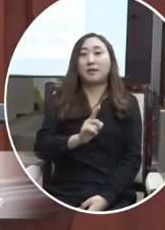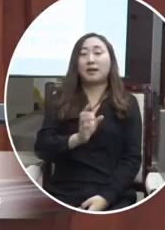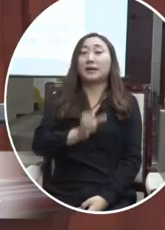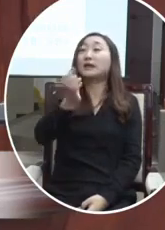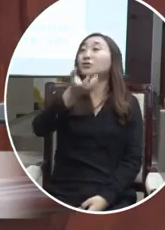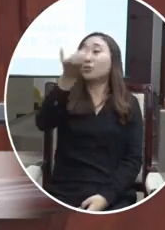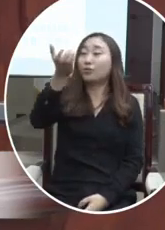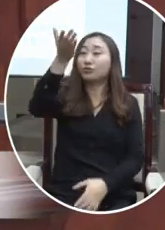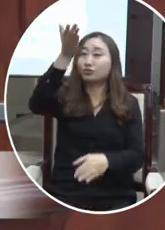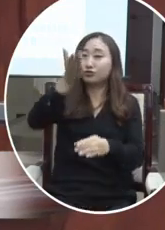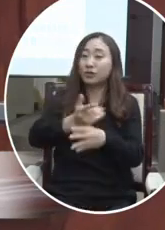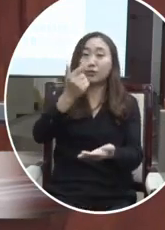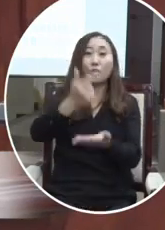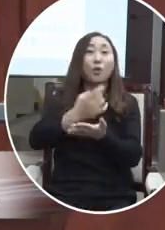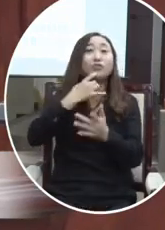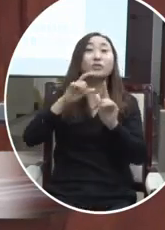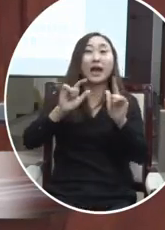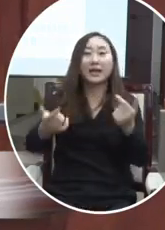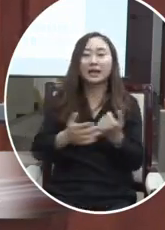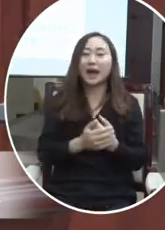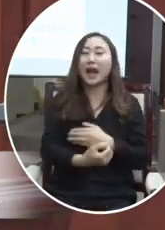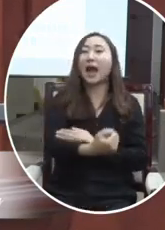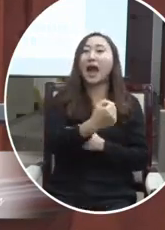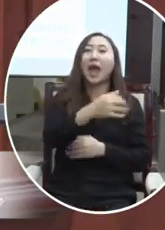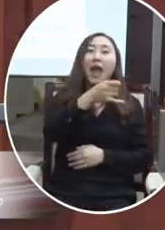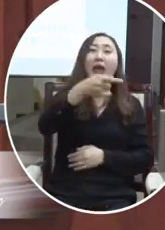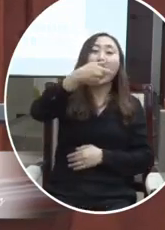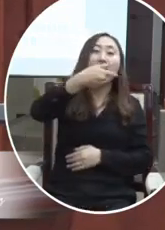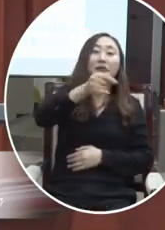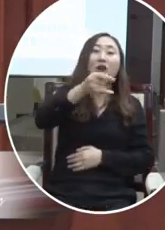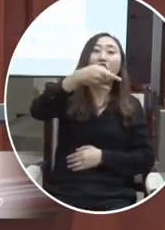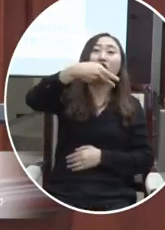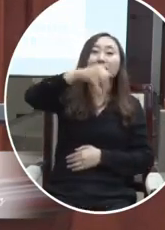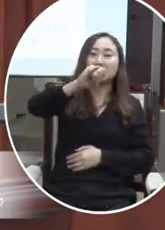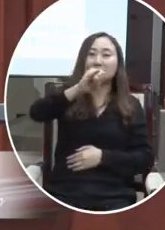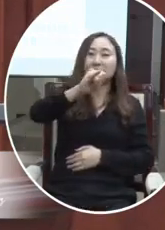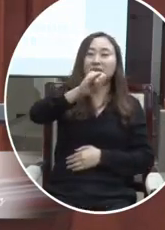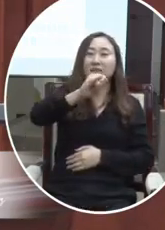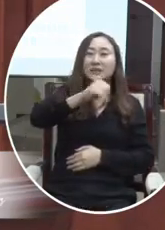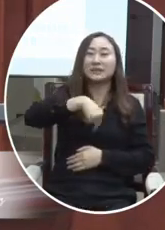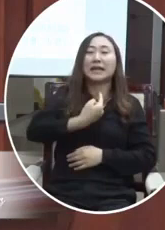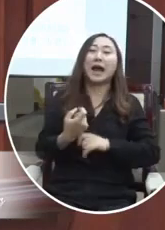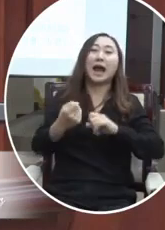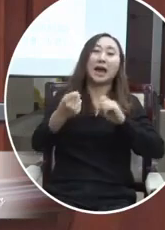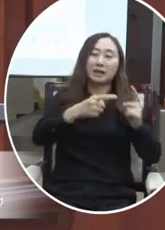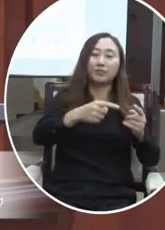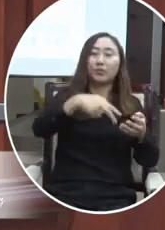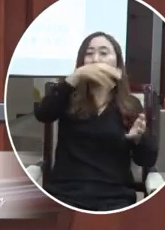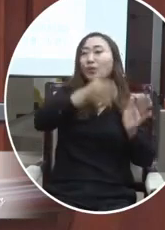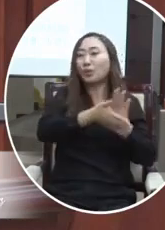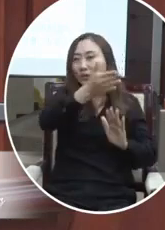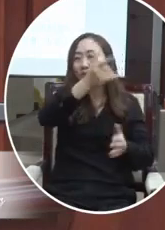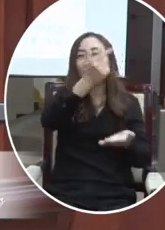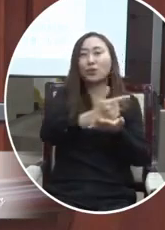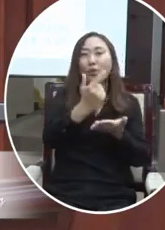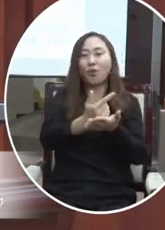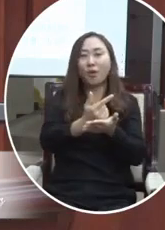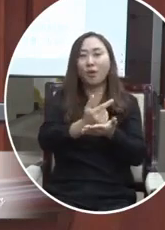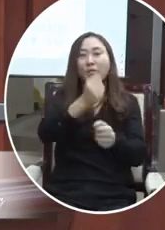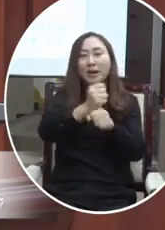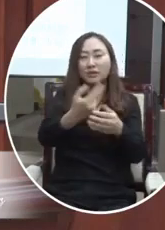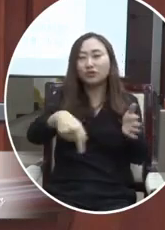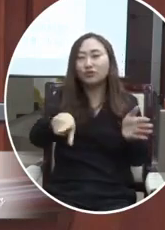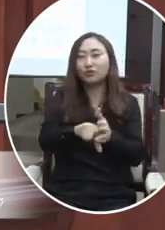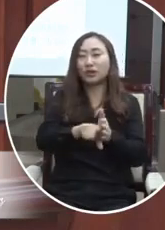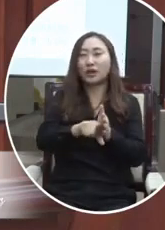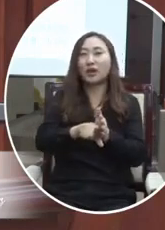우리 구가 탄소중립 도시 노원뿐만 아니라 에너지 자립 도시 노원을 위한 거대한 전환을 꿈꾸고 이를 실현하는 자치구가